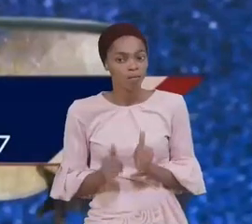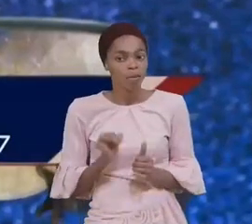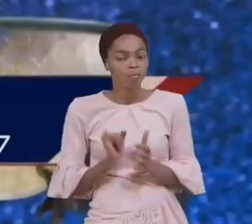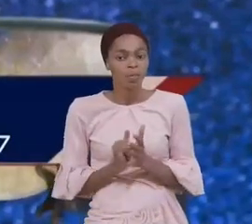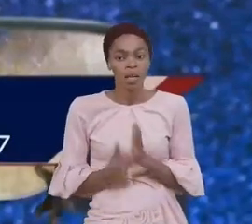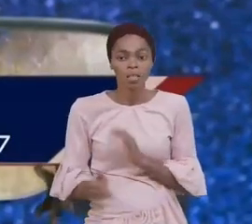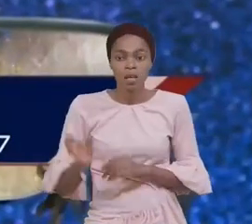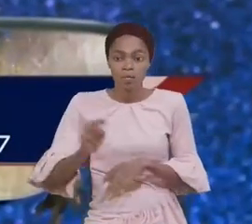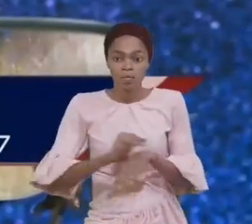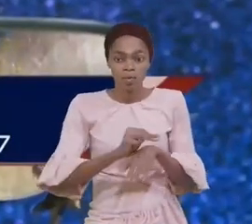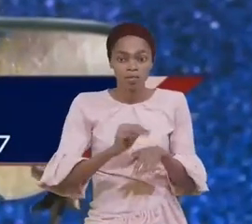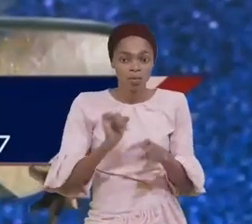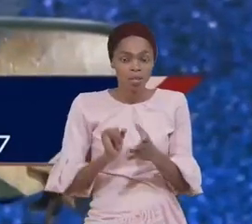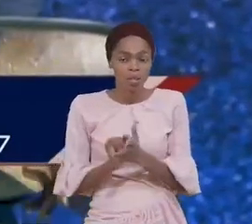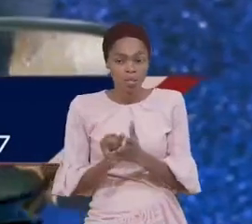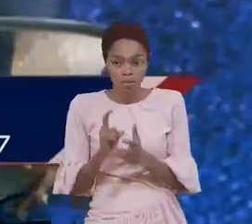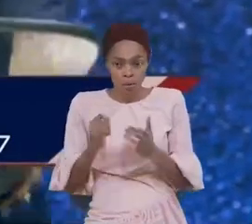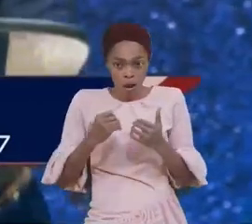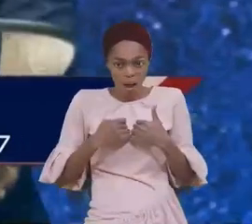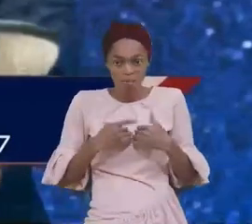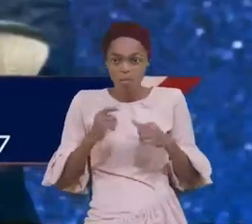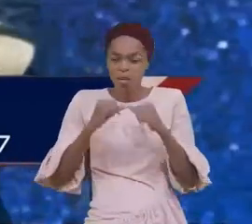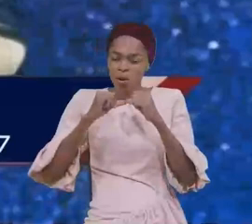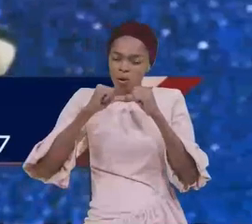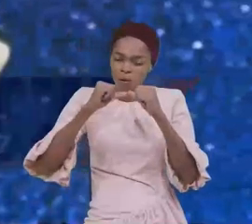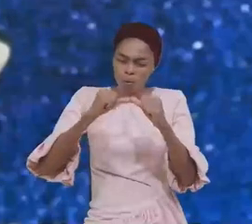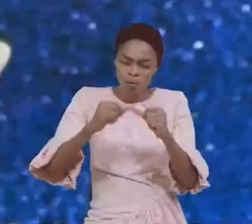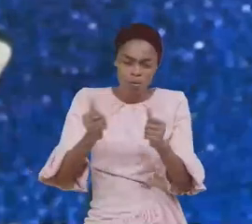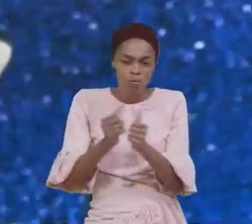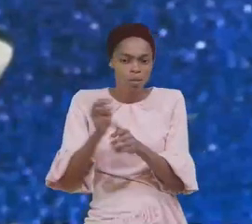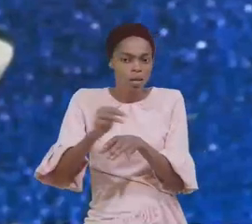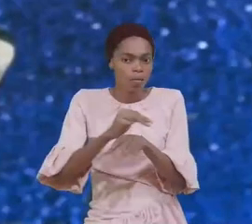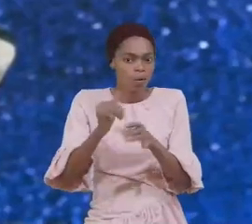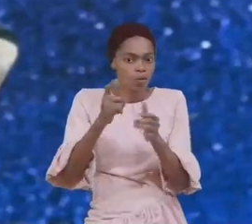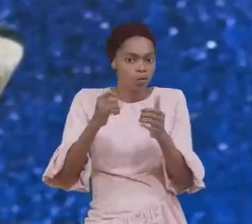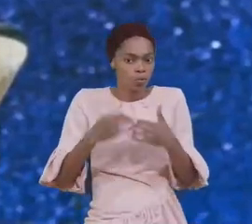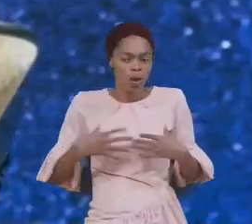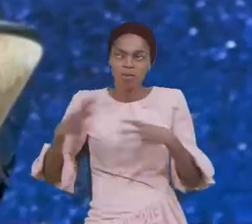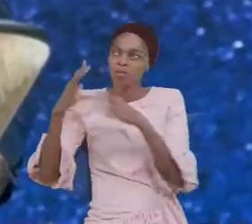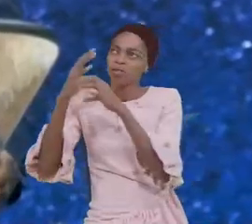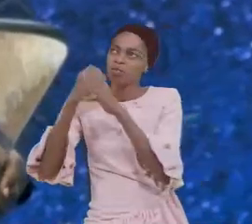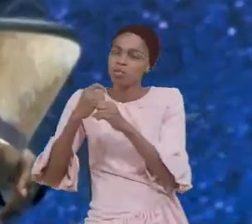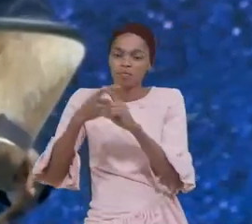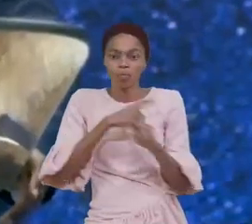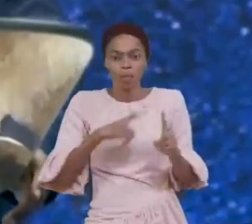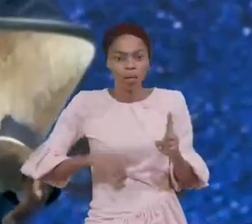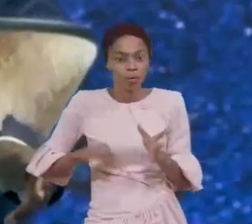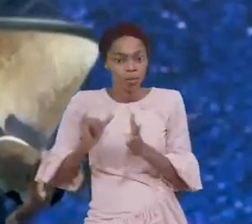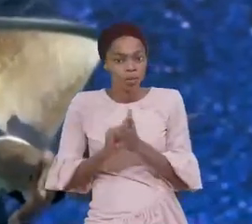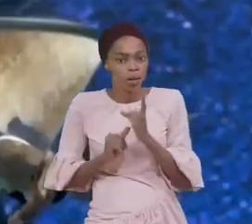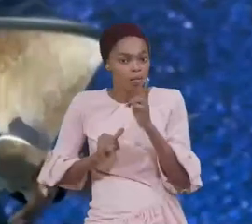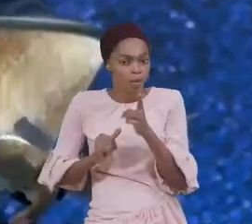avons. Alors prends garde au ministère que tu as reçu dans le Seigneur afin de le